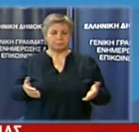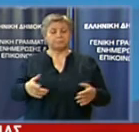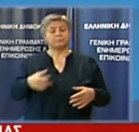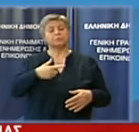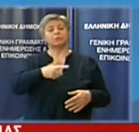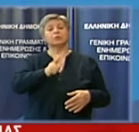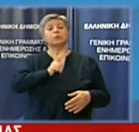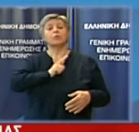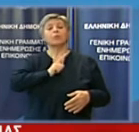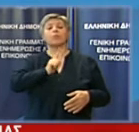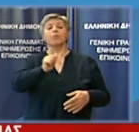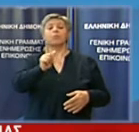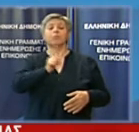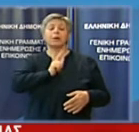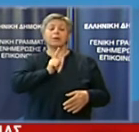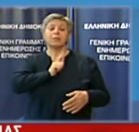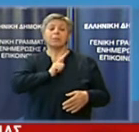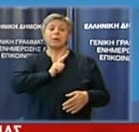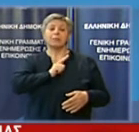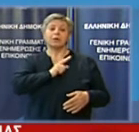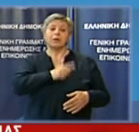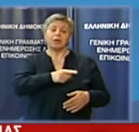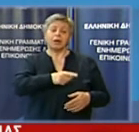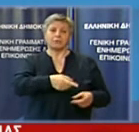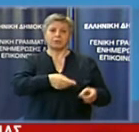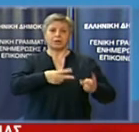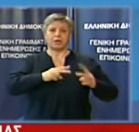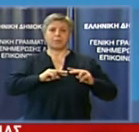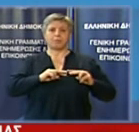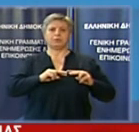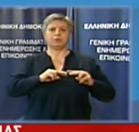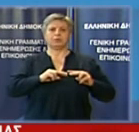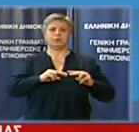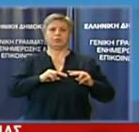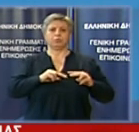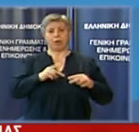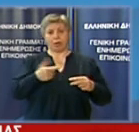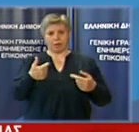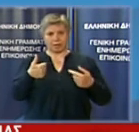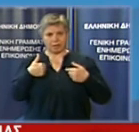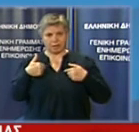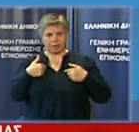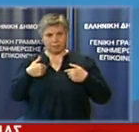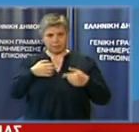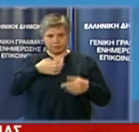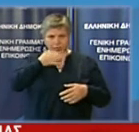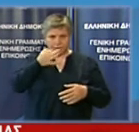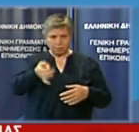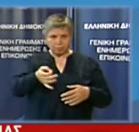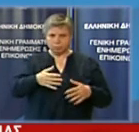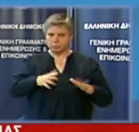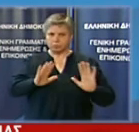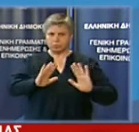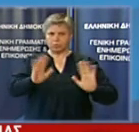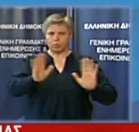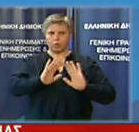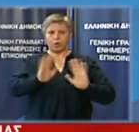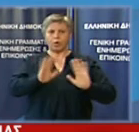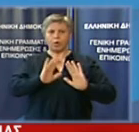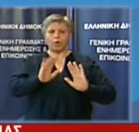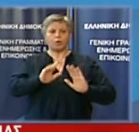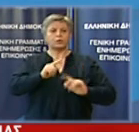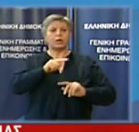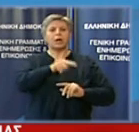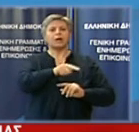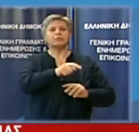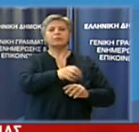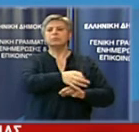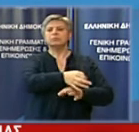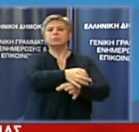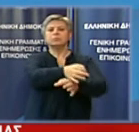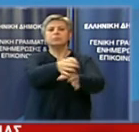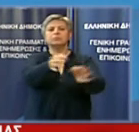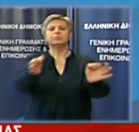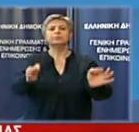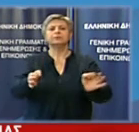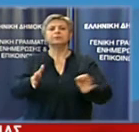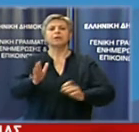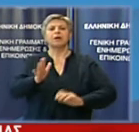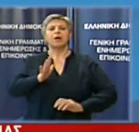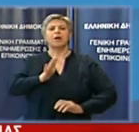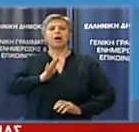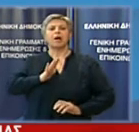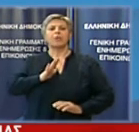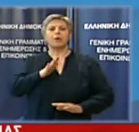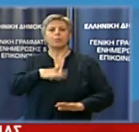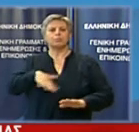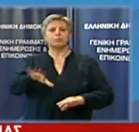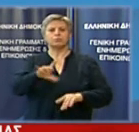Περιμένουμε λοιπόν ακόμη απαντήσεις οι οποίες δεν οφείλονται σε εμάς, οφείλονται κυρίως προς τον ελληνικό λαό. Όσον